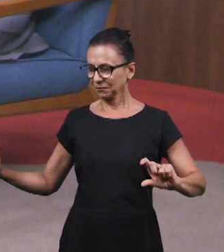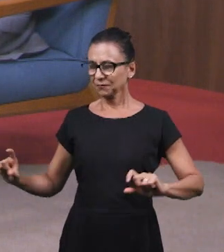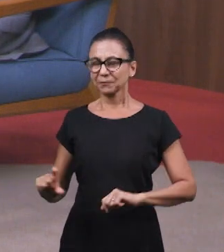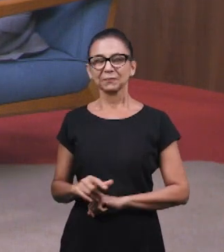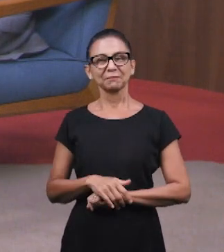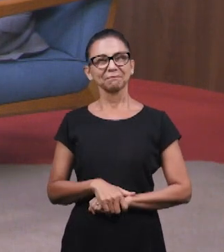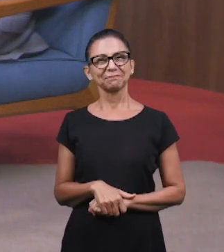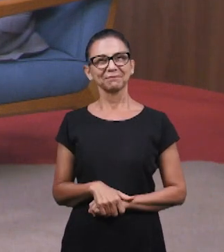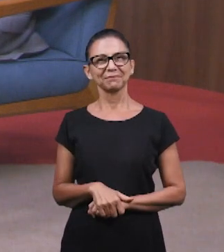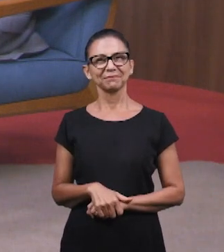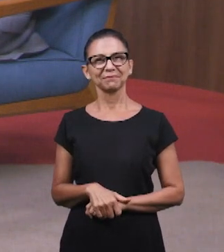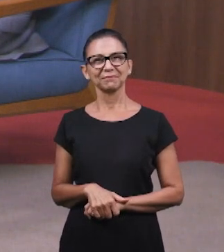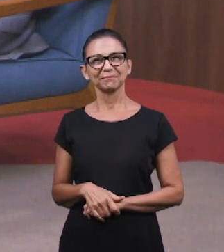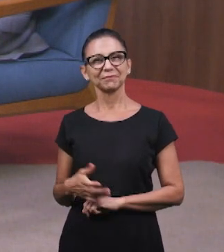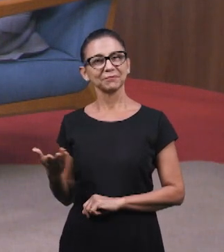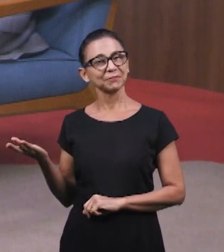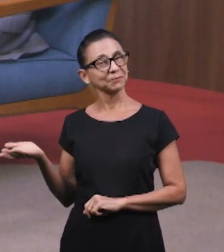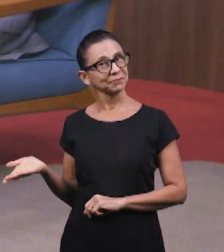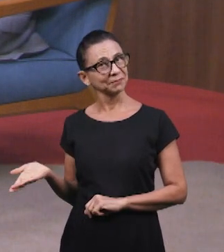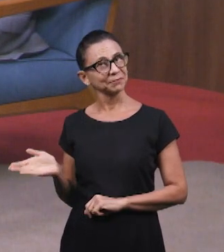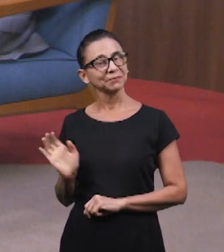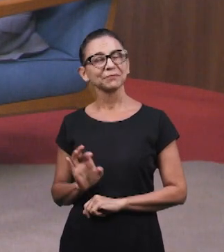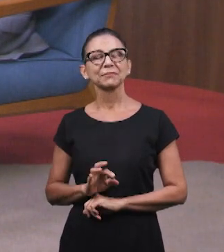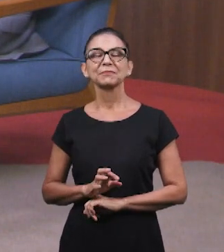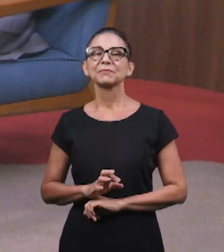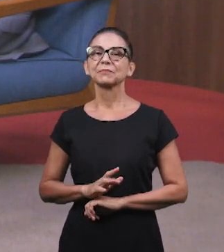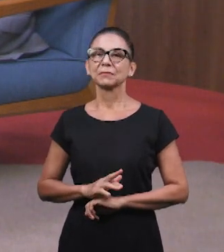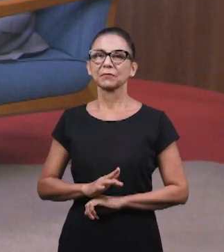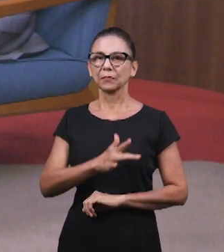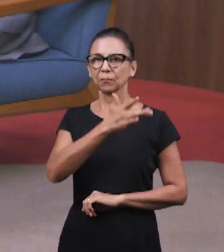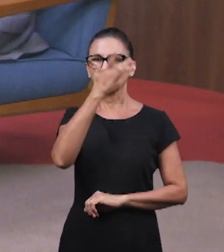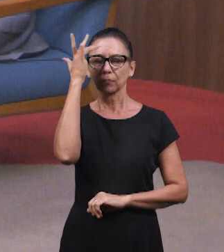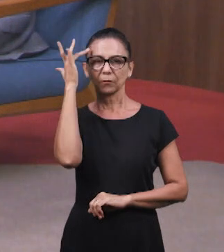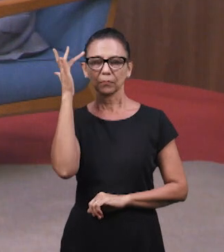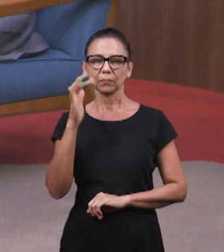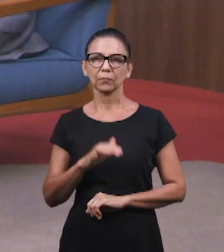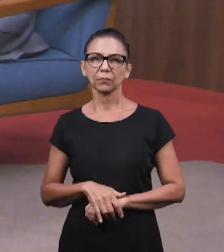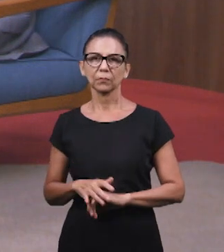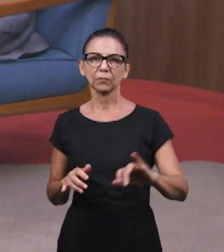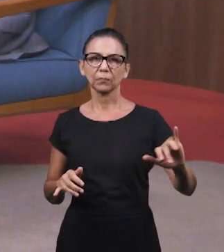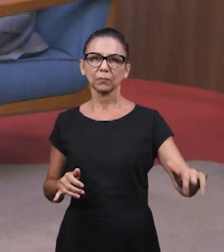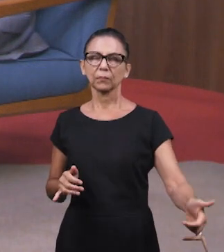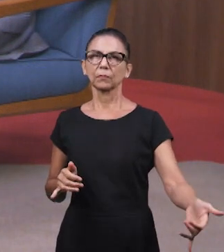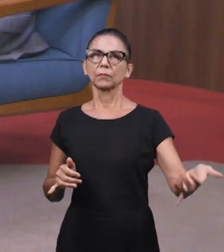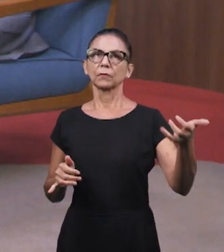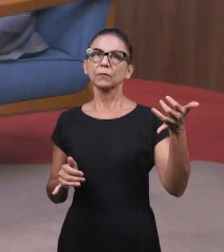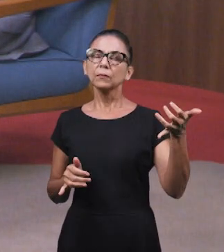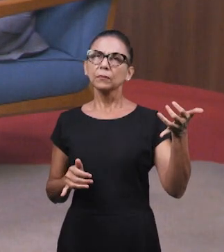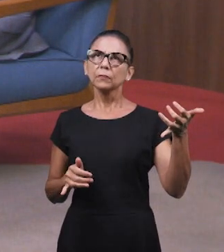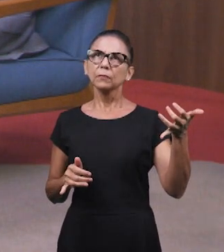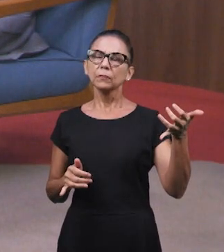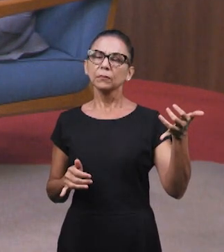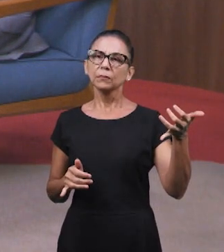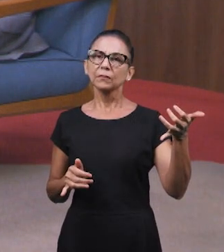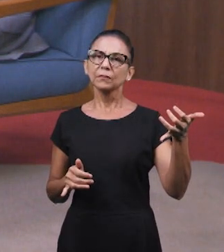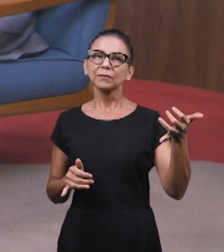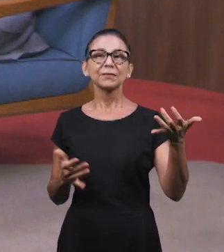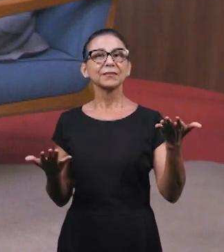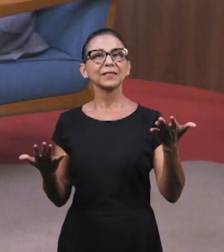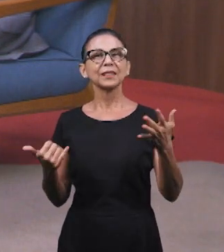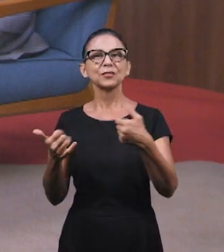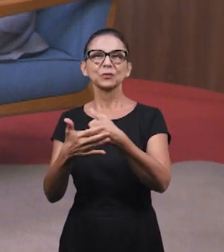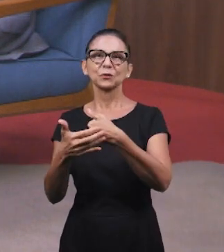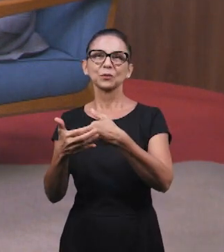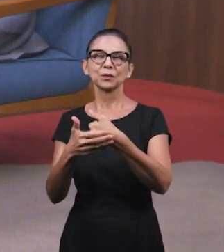toujours quand vous avez besoin. Pour ce numéro qui apparaît à l'écran, 0800 707 376. Une personne qui va vous